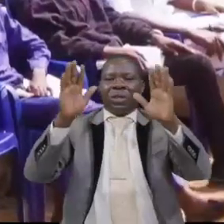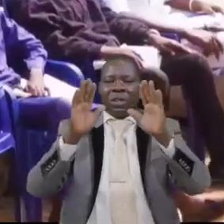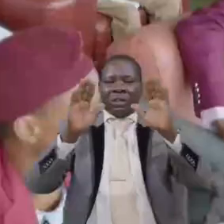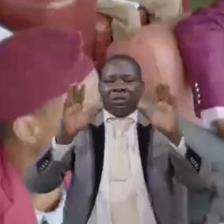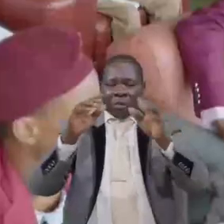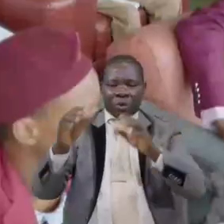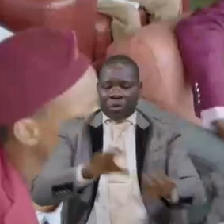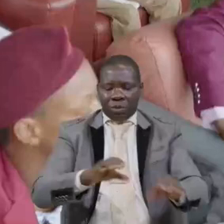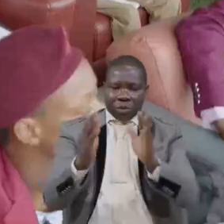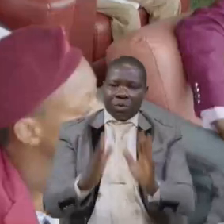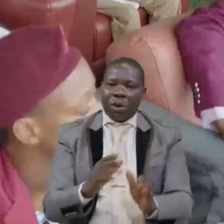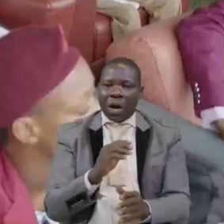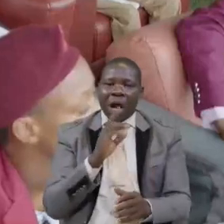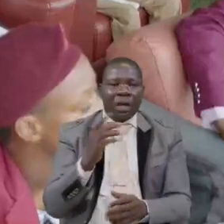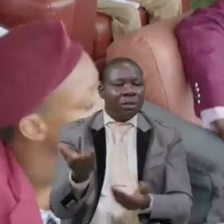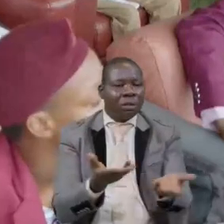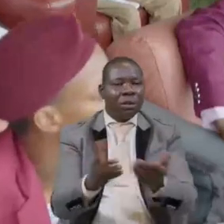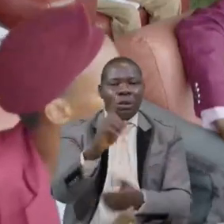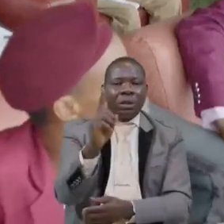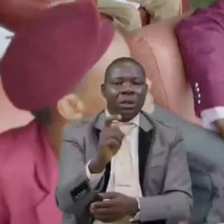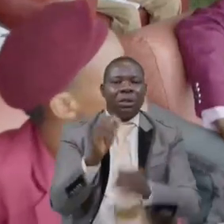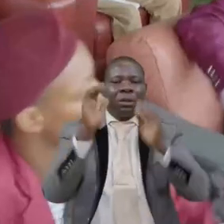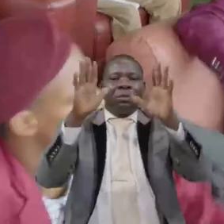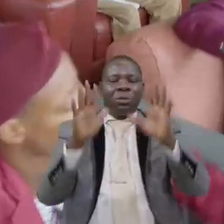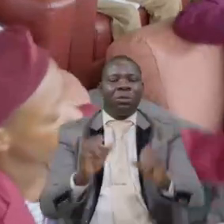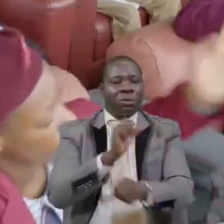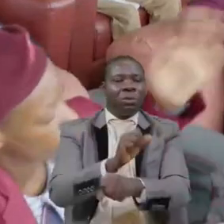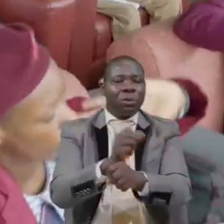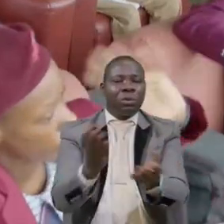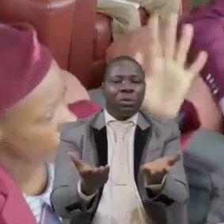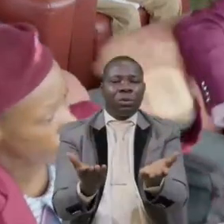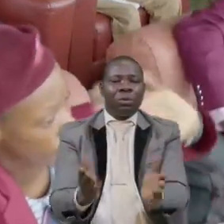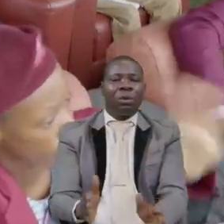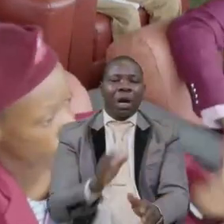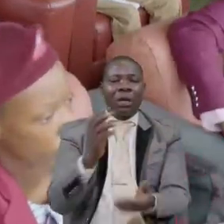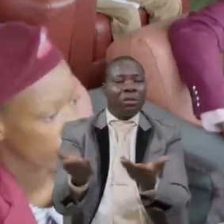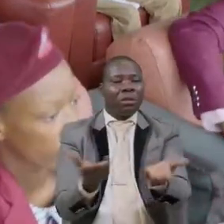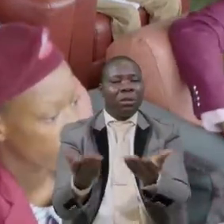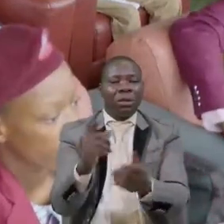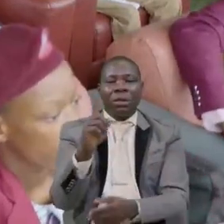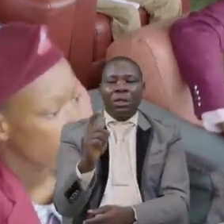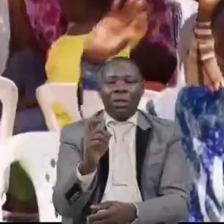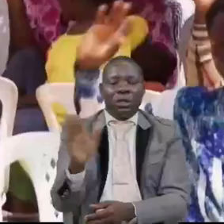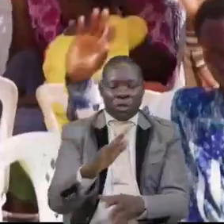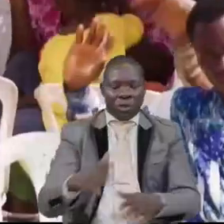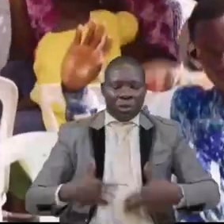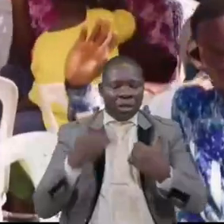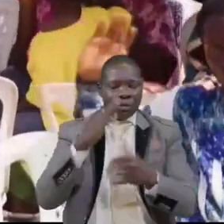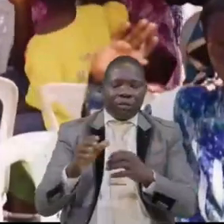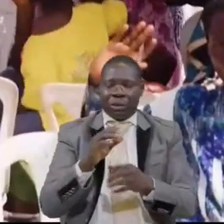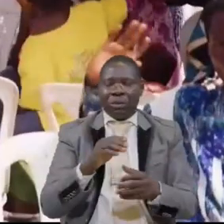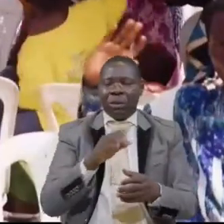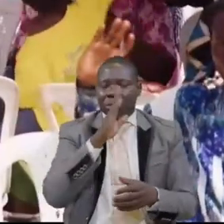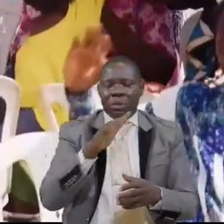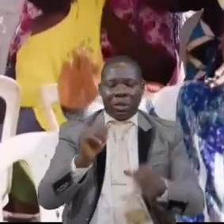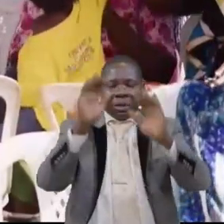Est-ce que ceux qui font les exploits sont là? Ceux qui vont prouver des miracles, est-ce que vous êtes là? Ta vie sera un